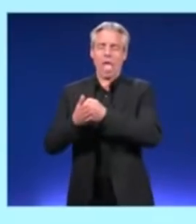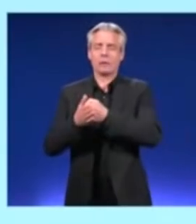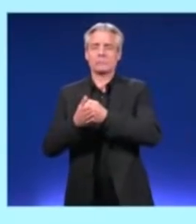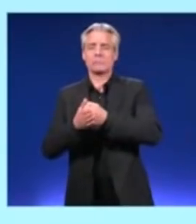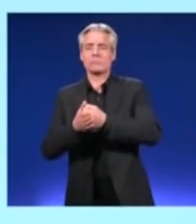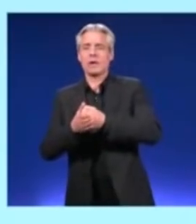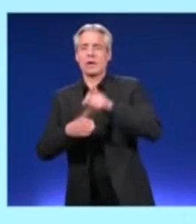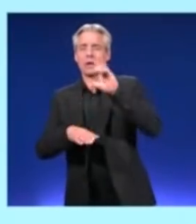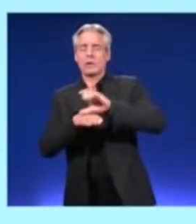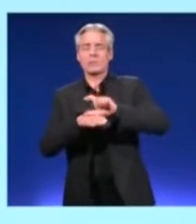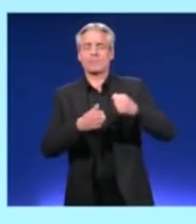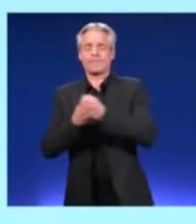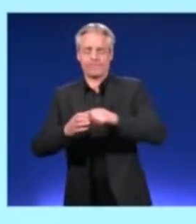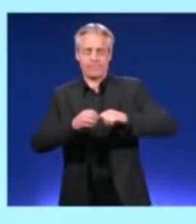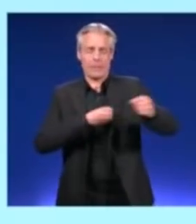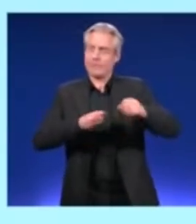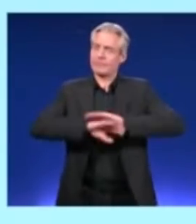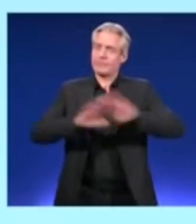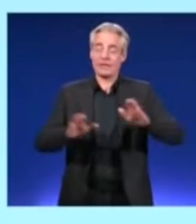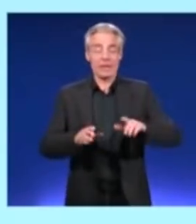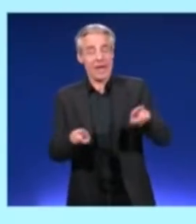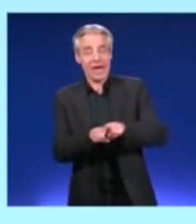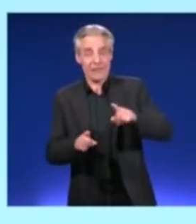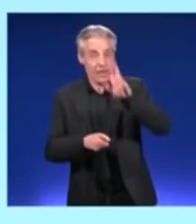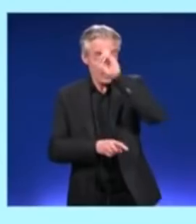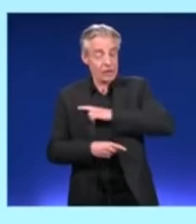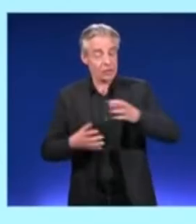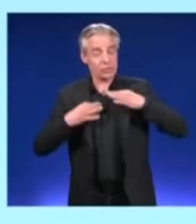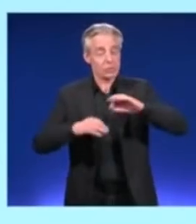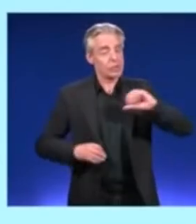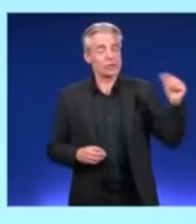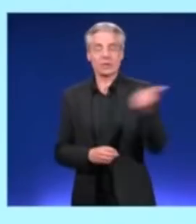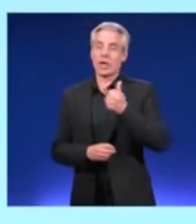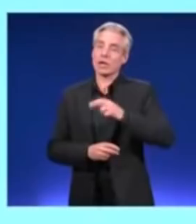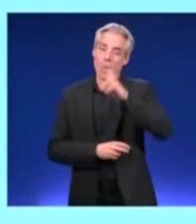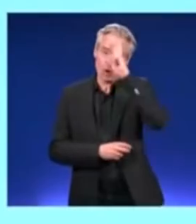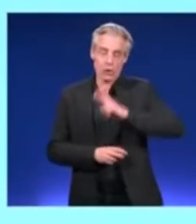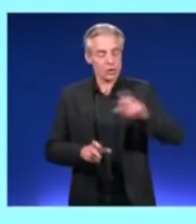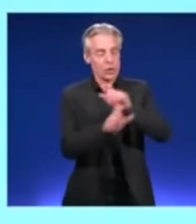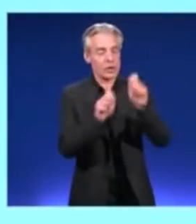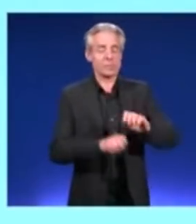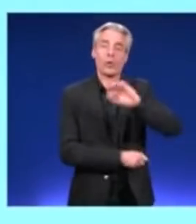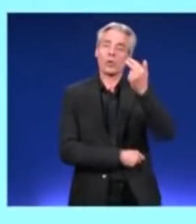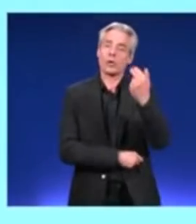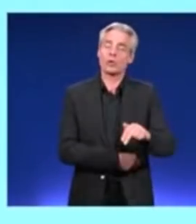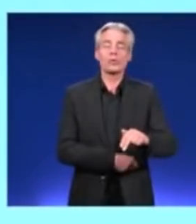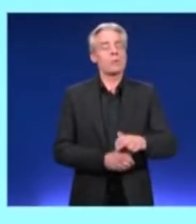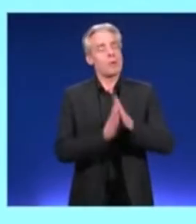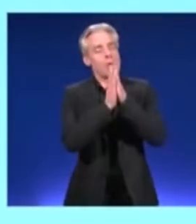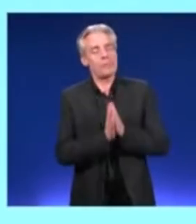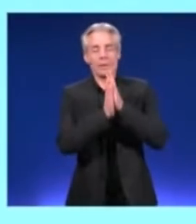la laïcité, permette à chacun de croire ou de ne pas croire, d'exercer son culte.